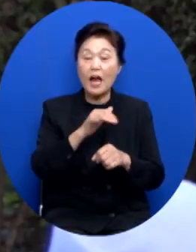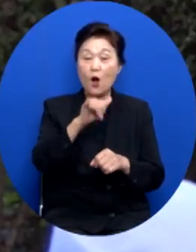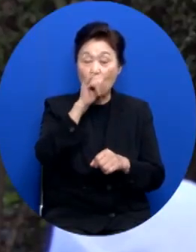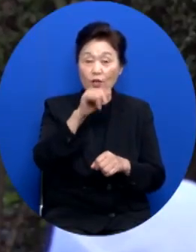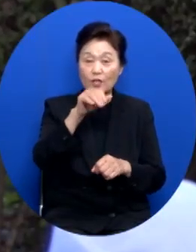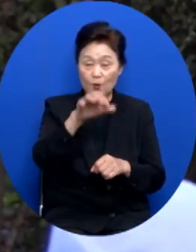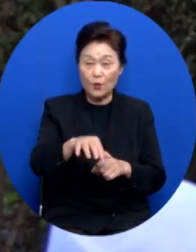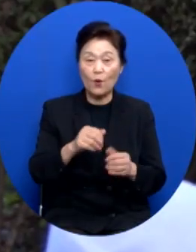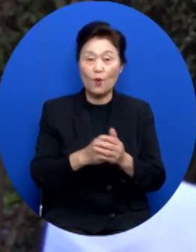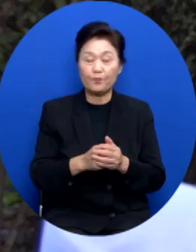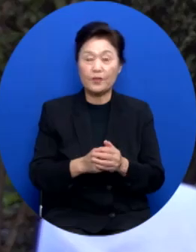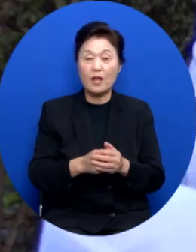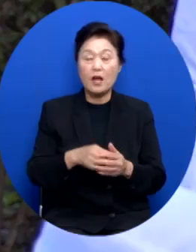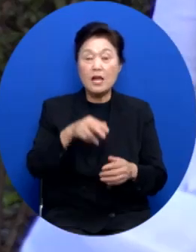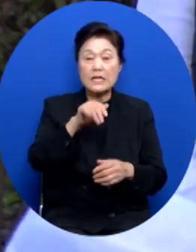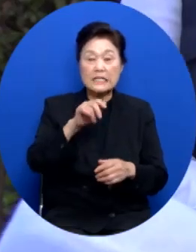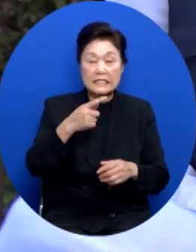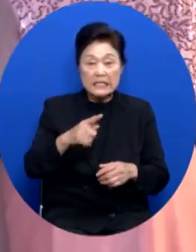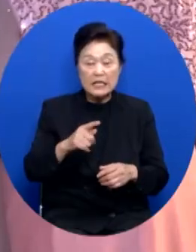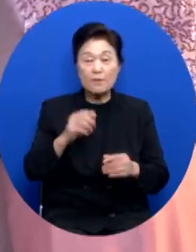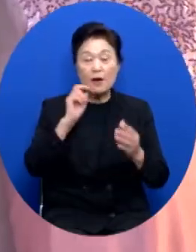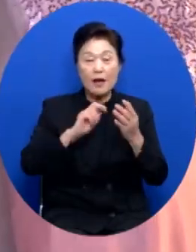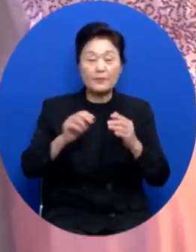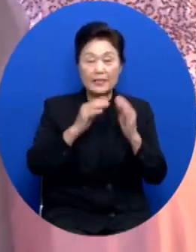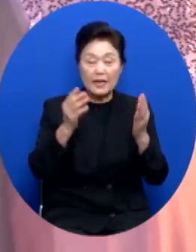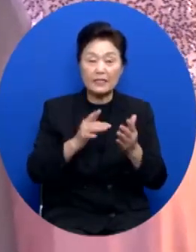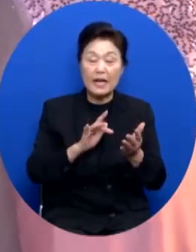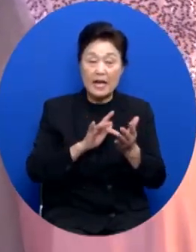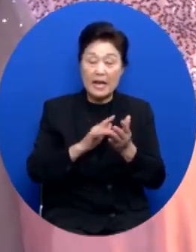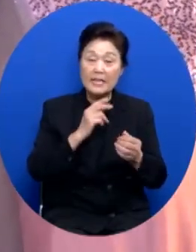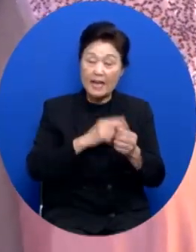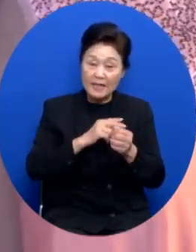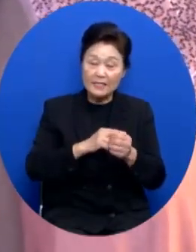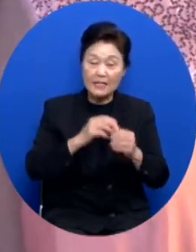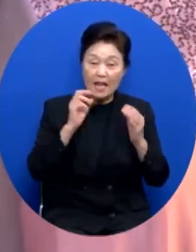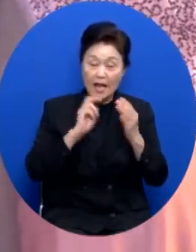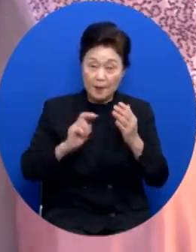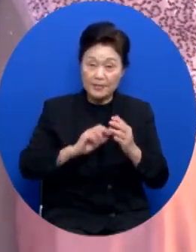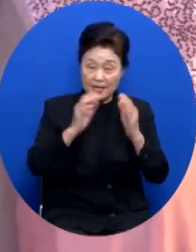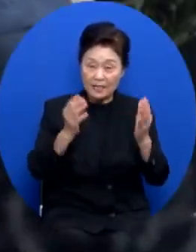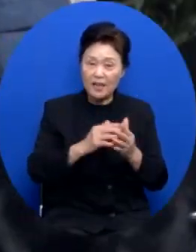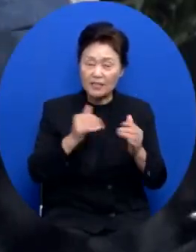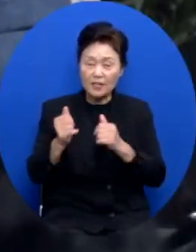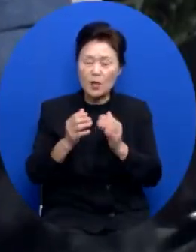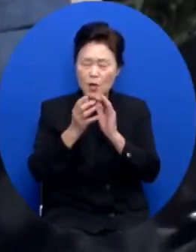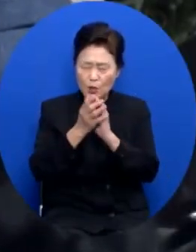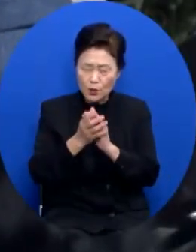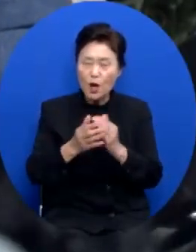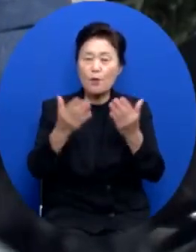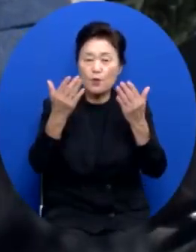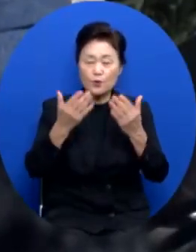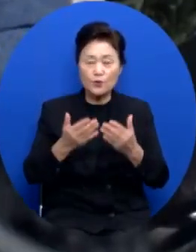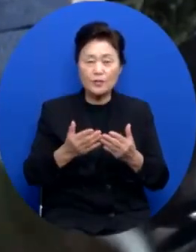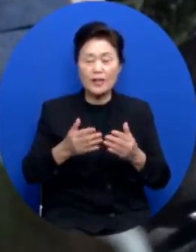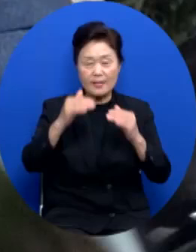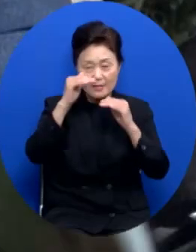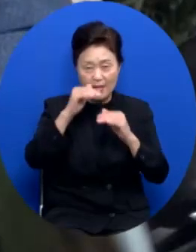청주합창단과 충북실버합창단, 약사합창단이 나서 구하면 주시리라 등의 성가곡을